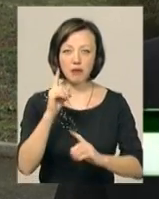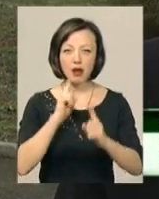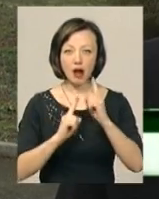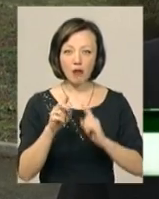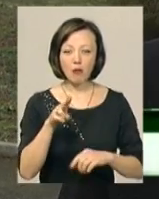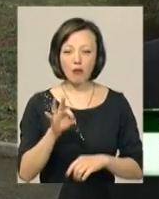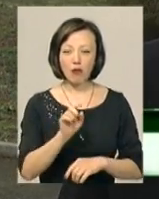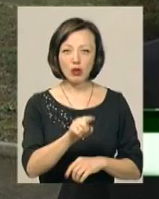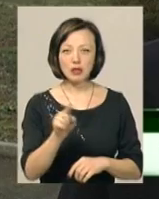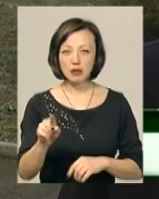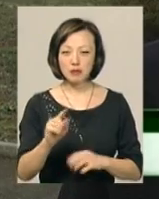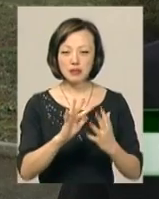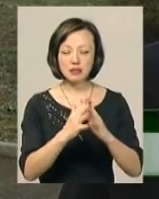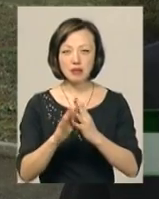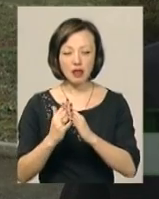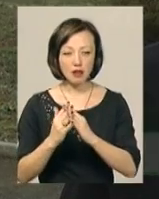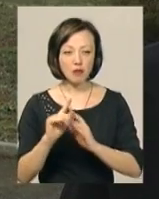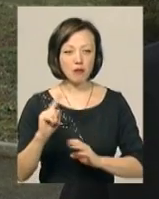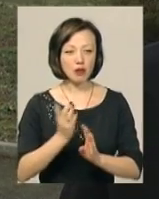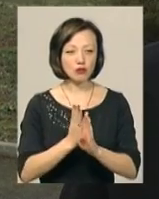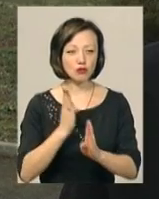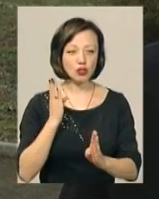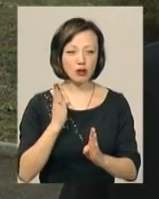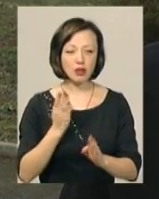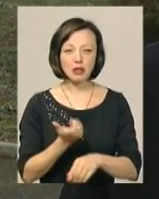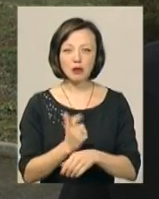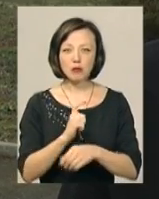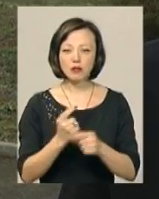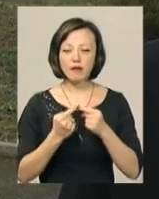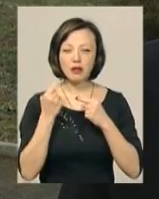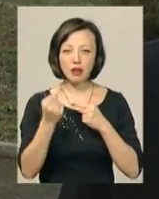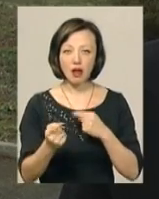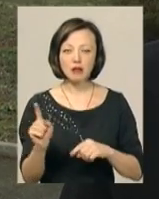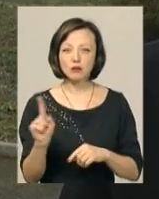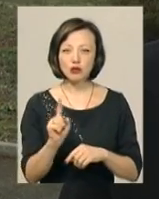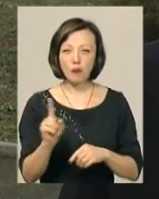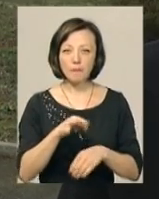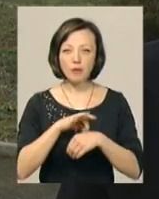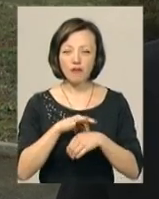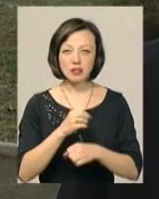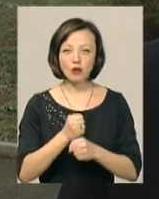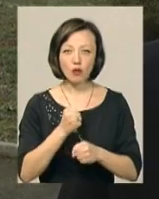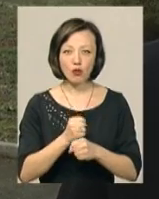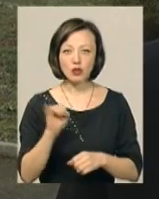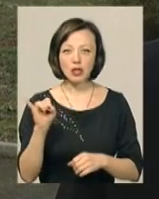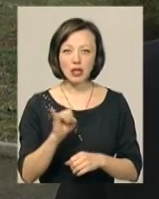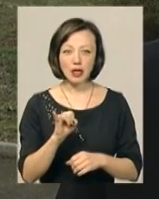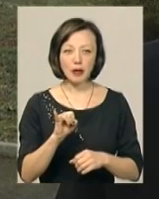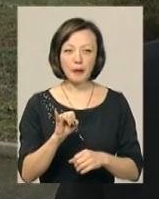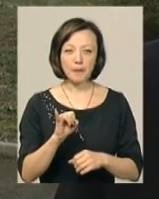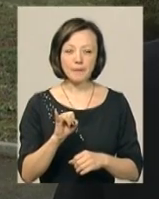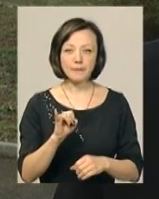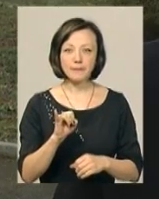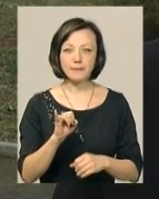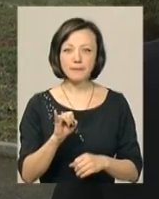по тим населеним пунктам, в першу чергу найбільш віддаленим, щоб провести роботу і підприємці,